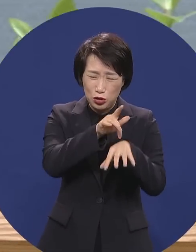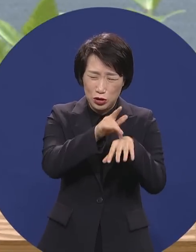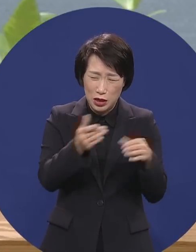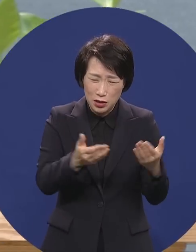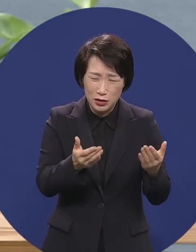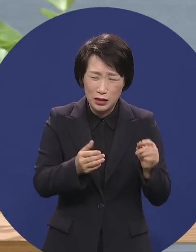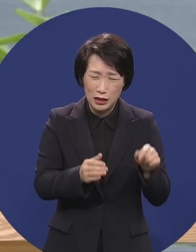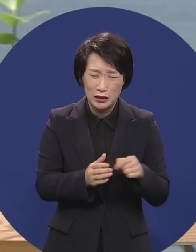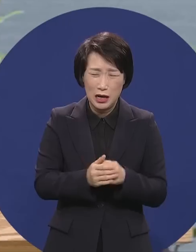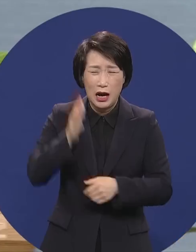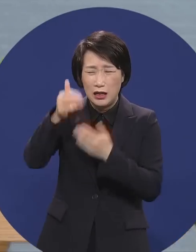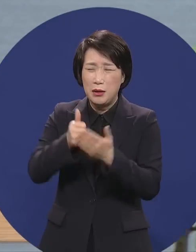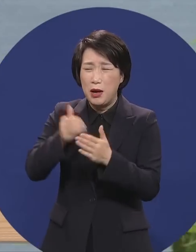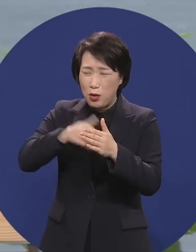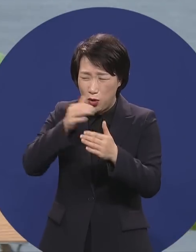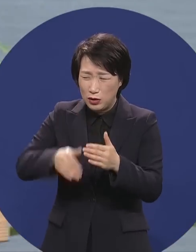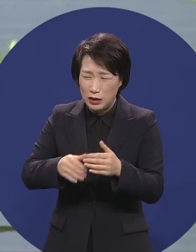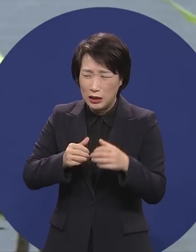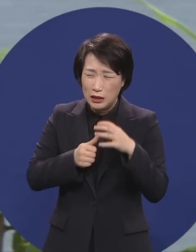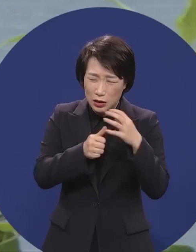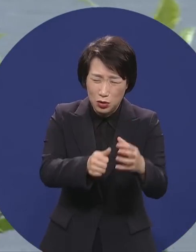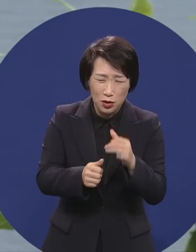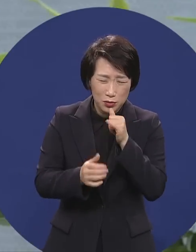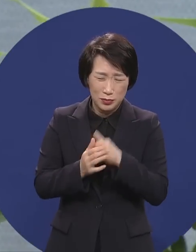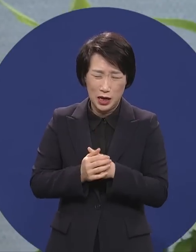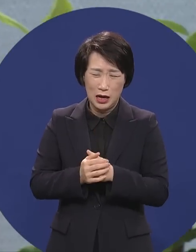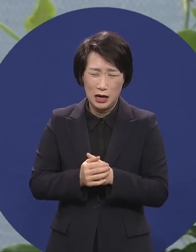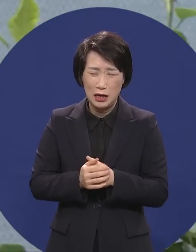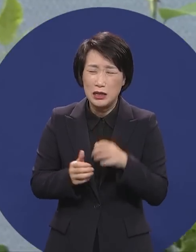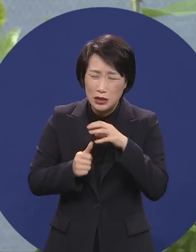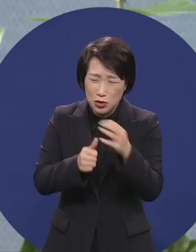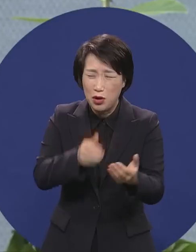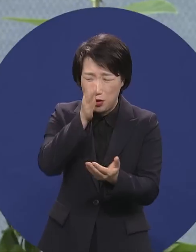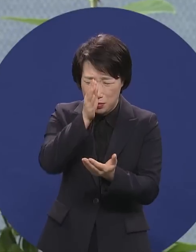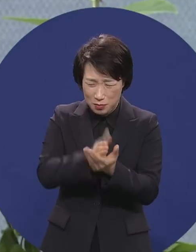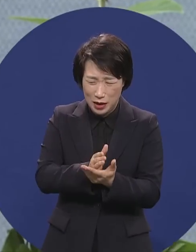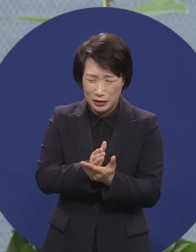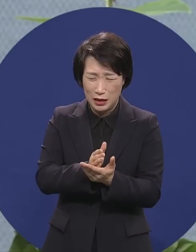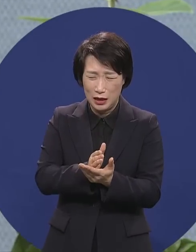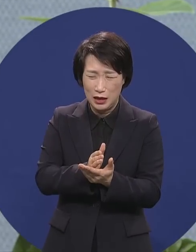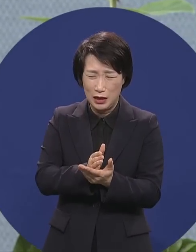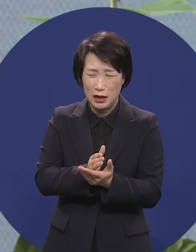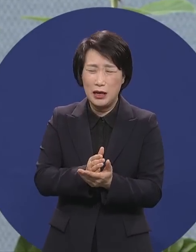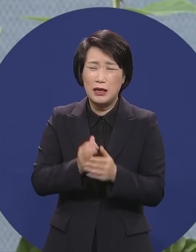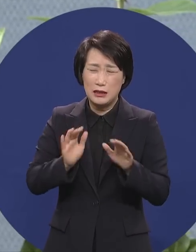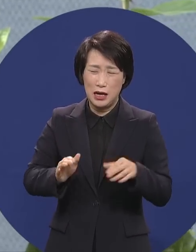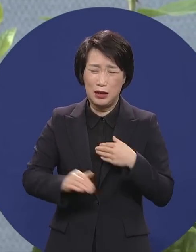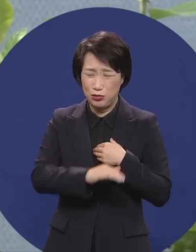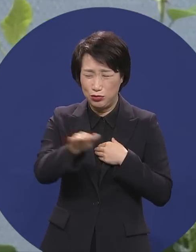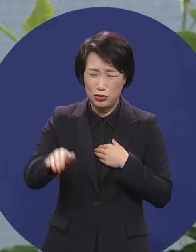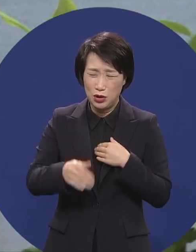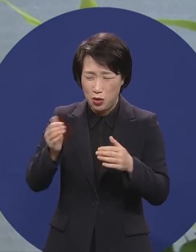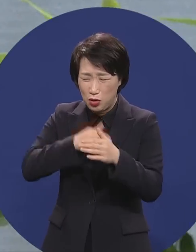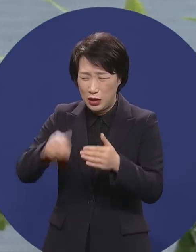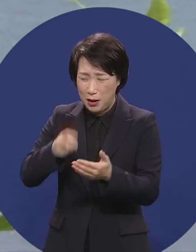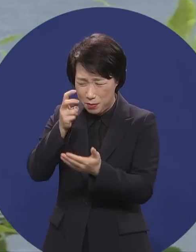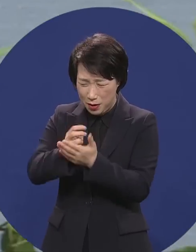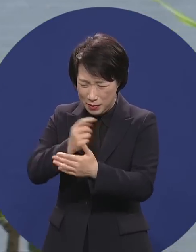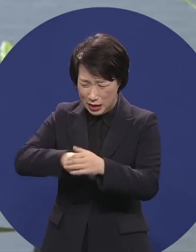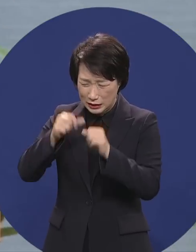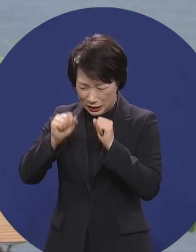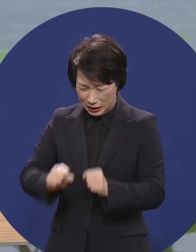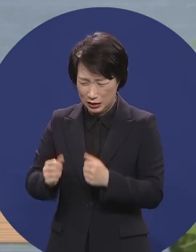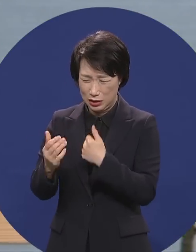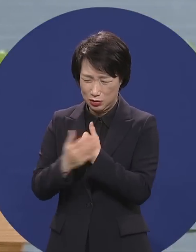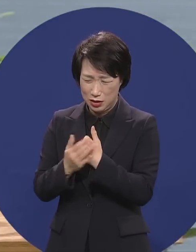사단 귀신은 하나님의 공의를 이용합니다. 이용하지 못하도록 절대 우리는 공의의 법 안에 있게